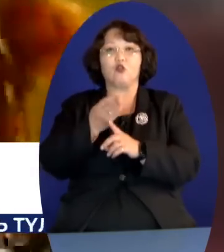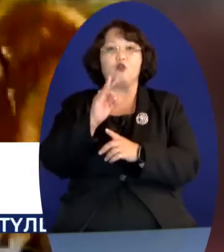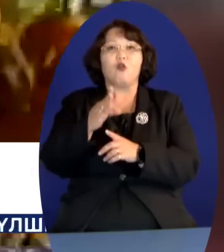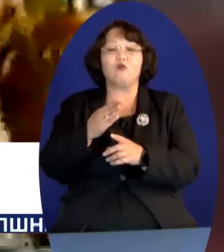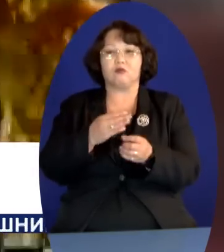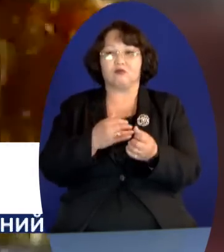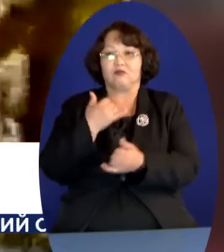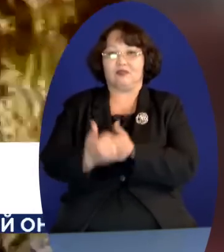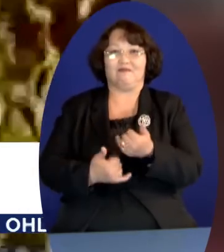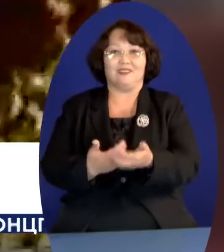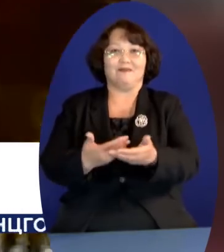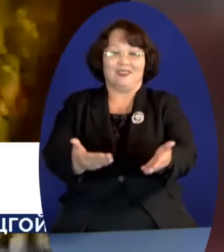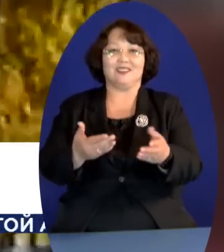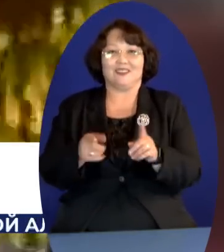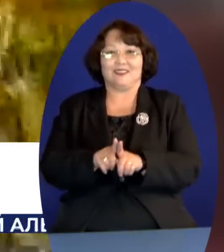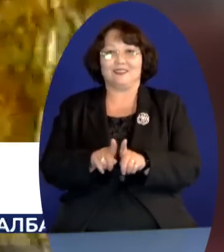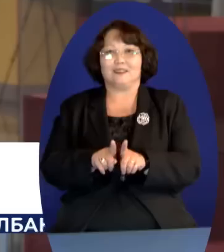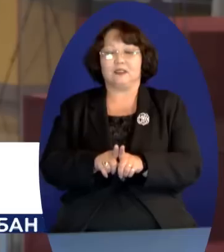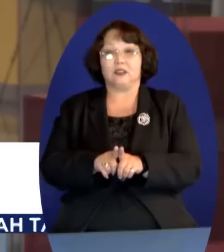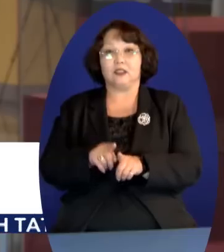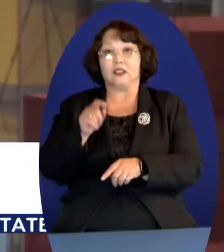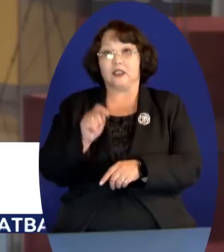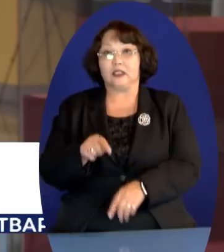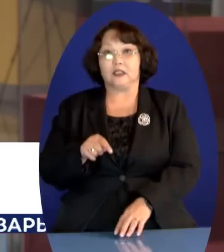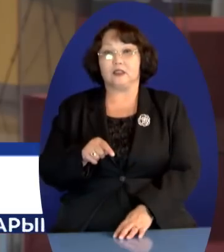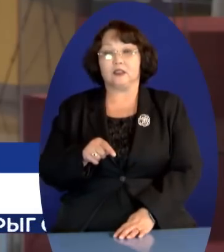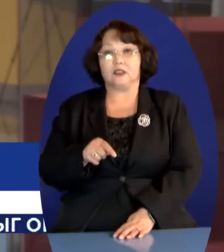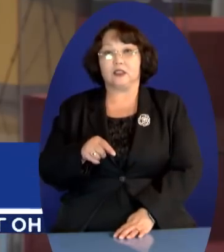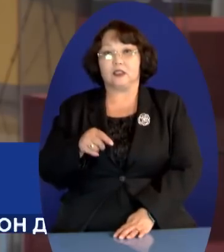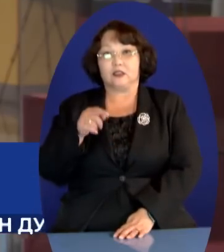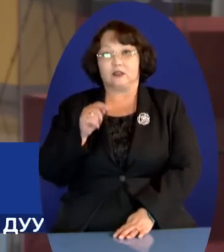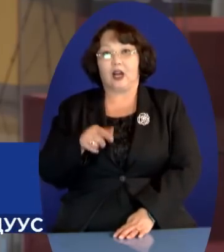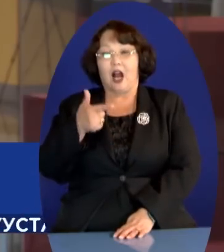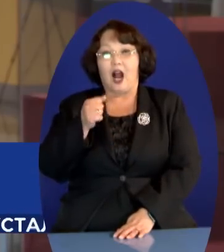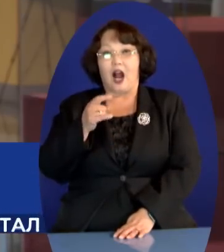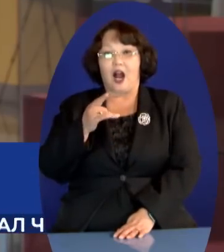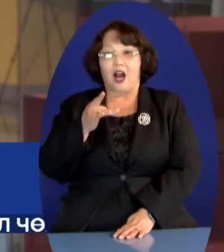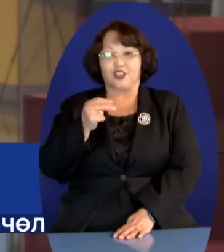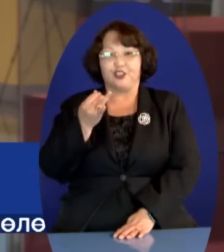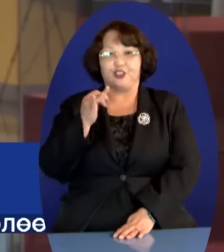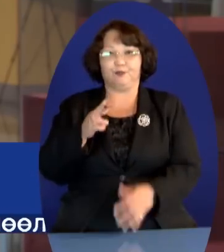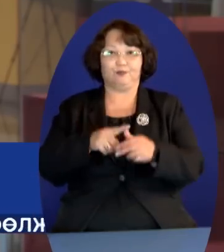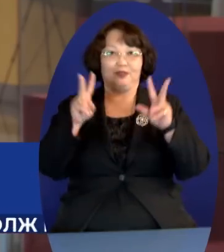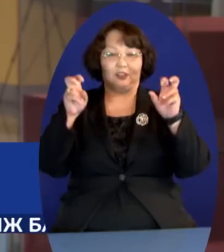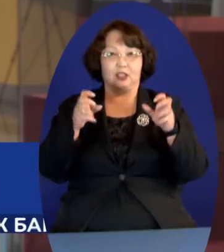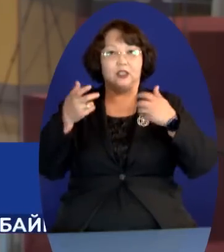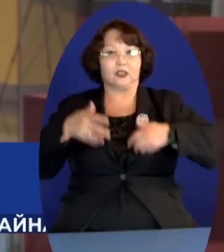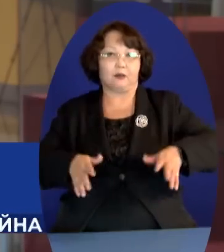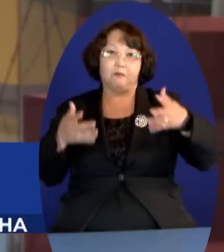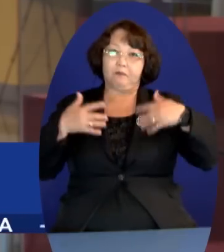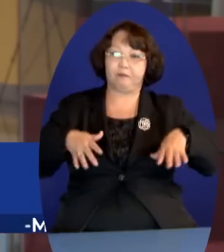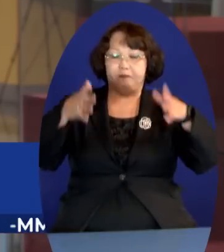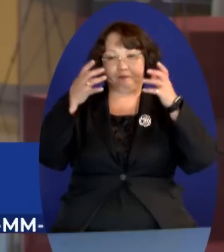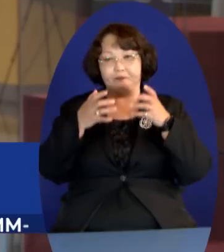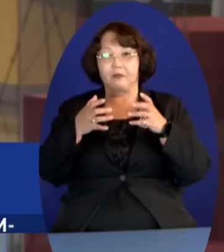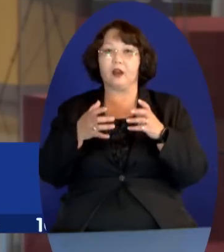хамлам гэж мен одоо цохоосон Тансан жимцан гарчим гэж одоо ийм цам дэглэх, цам гарах тухай